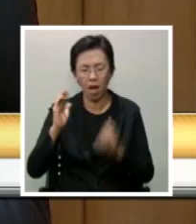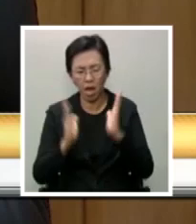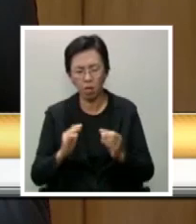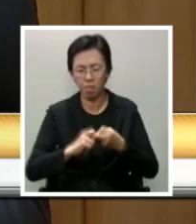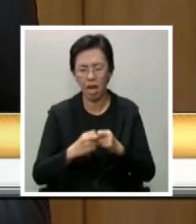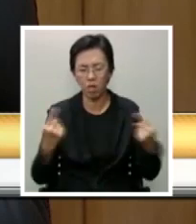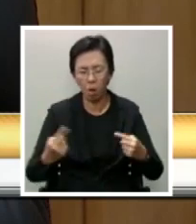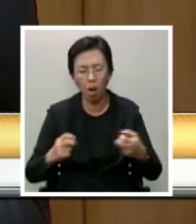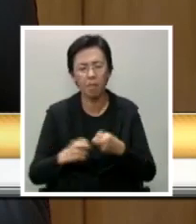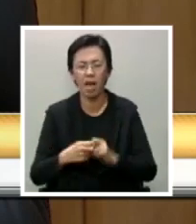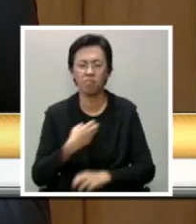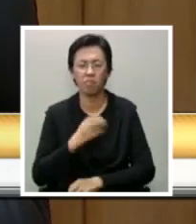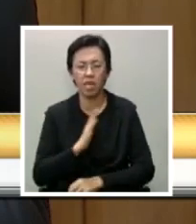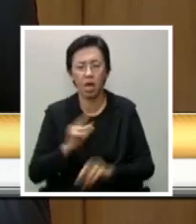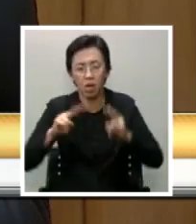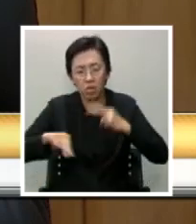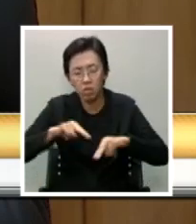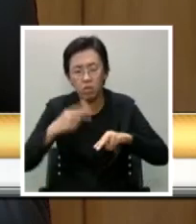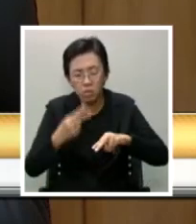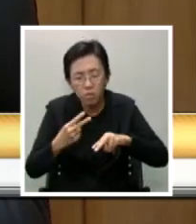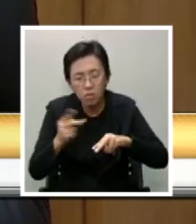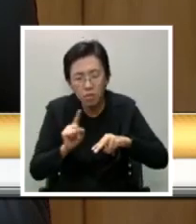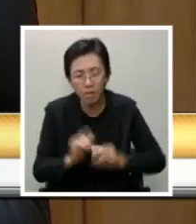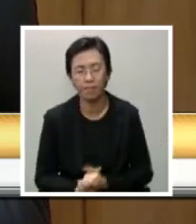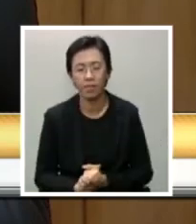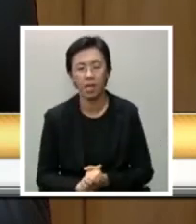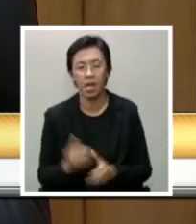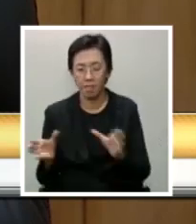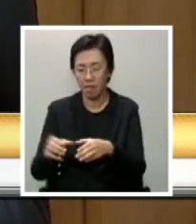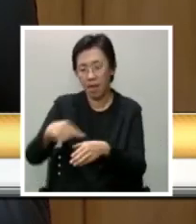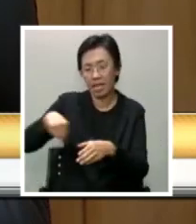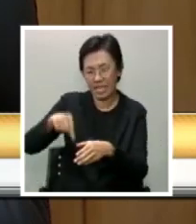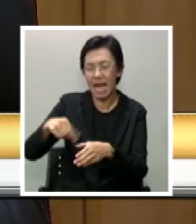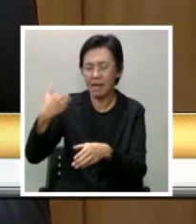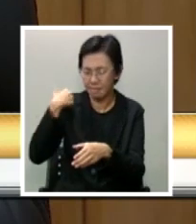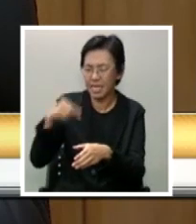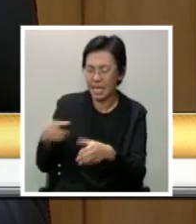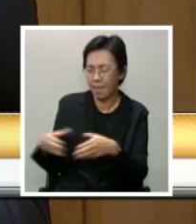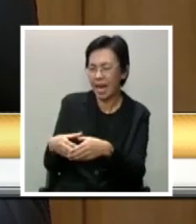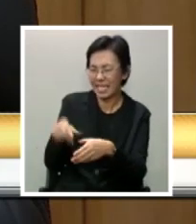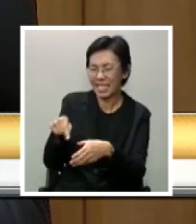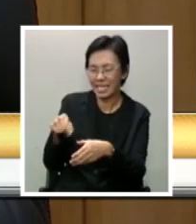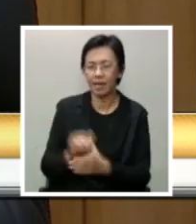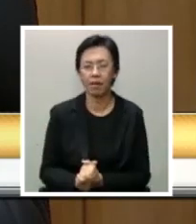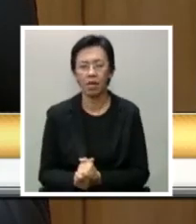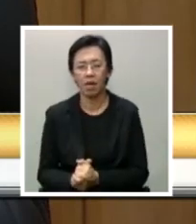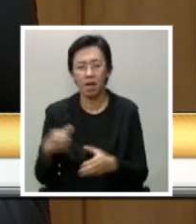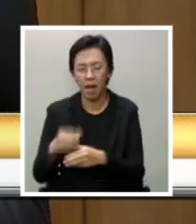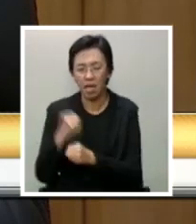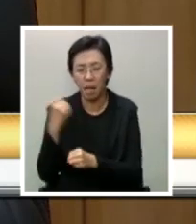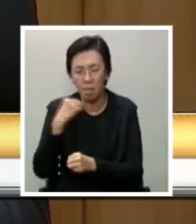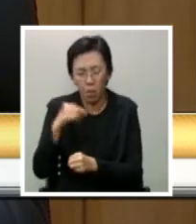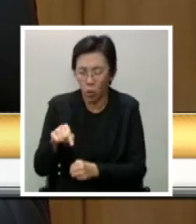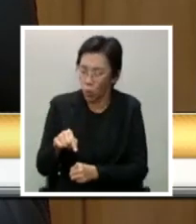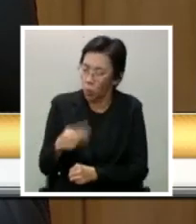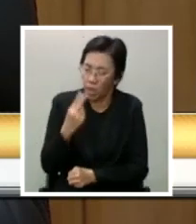งกันเนี่ยแล้วผมคิดว่าเดี๋ยวต้องตรวจสอบด้วยในส่วนของบางพรรคก็ทำนะโดยว่าทำเยอะด้วย